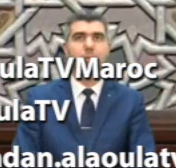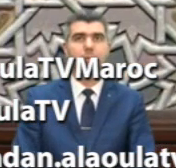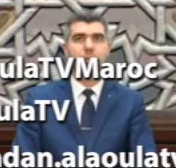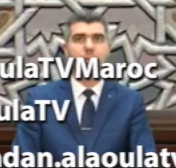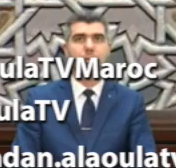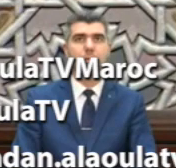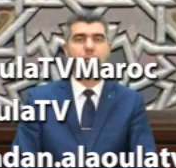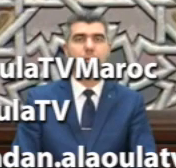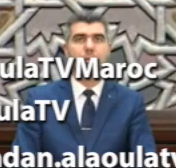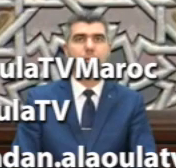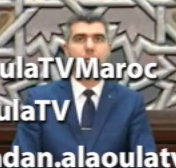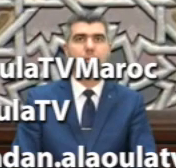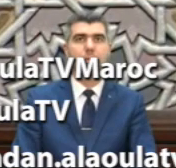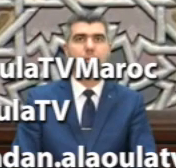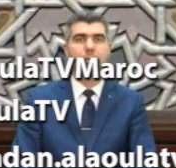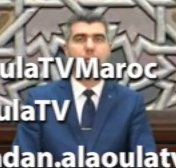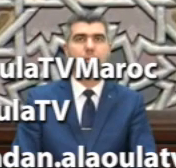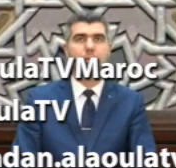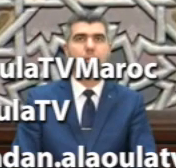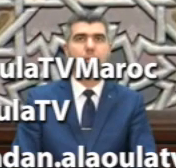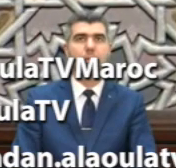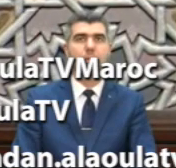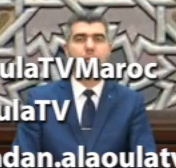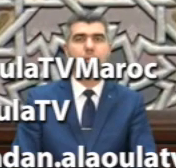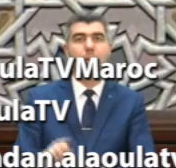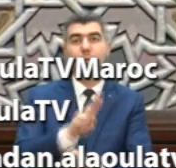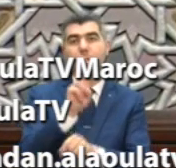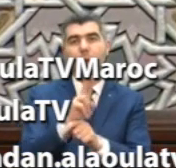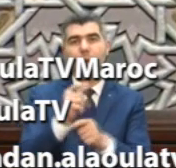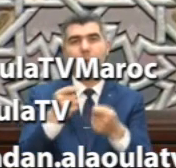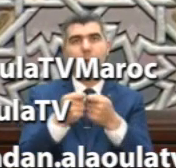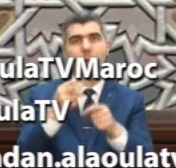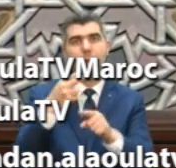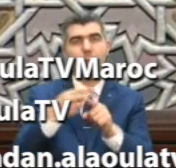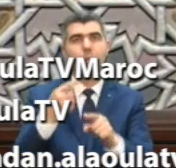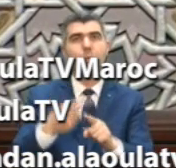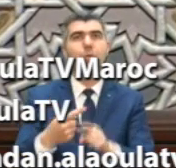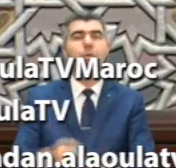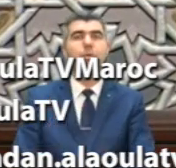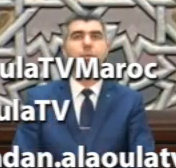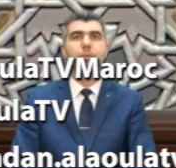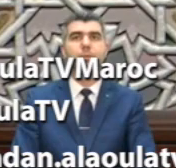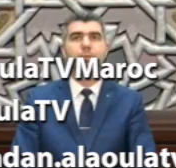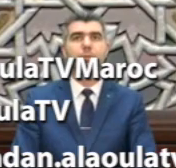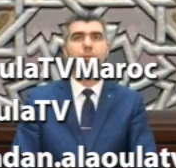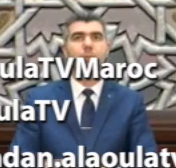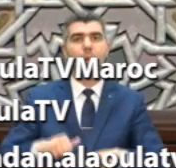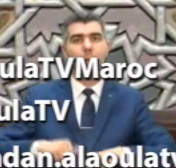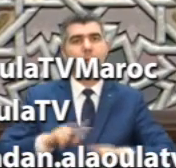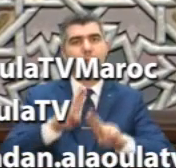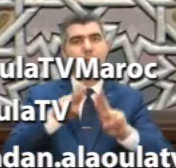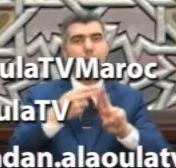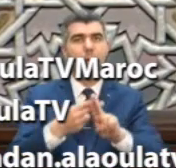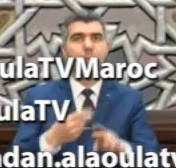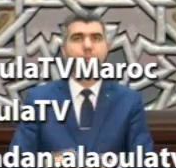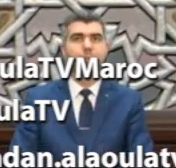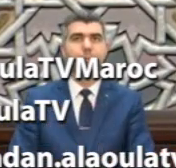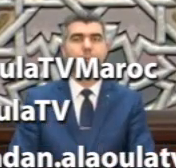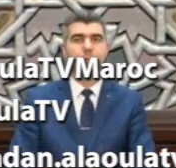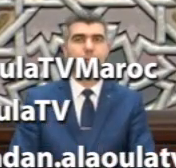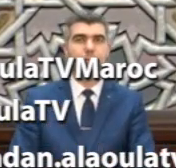شكرا. هل من تعقيب اضافي اخر؟ لا تعقيب. السيده الوزيره.